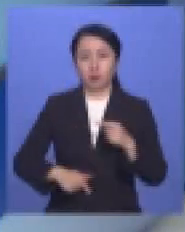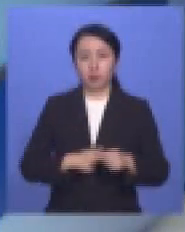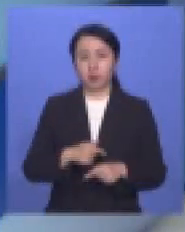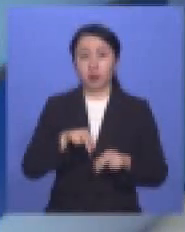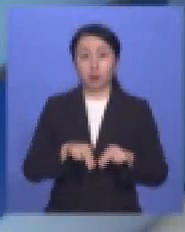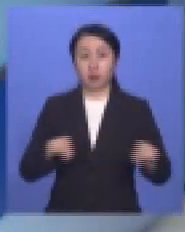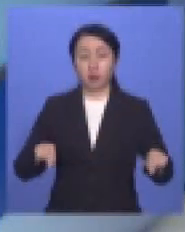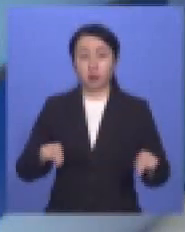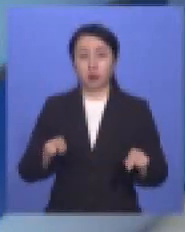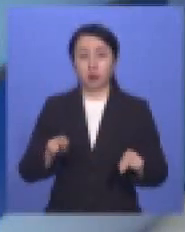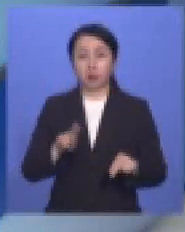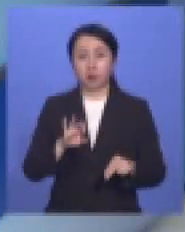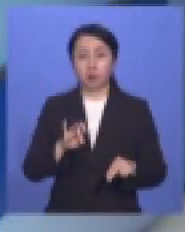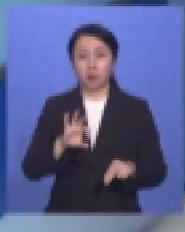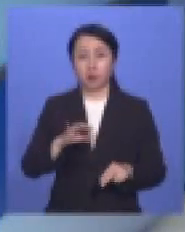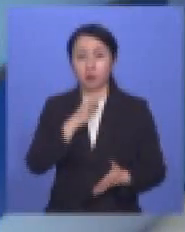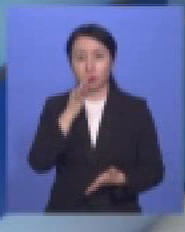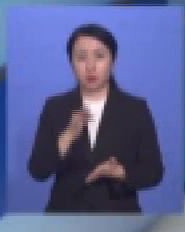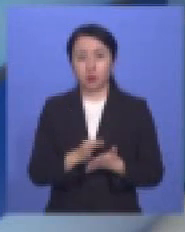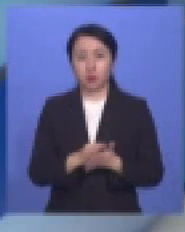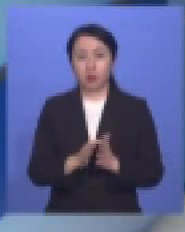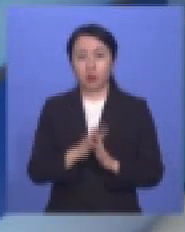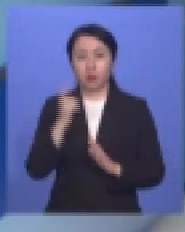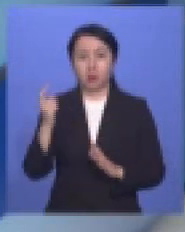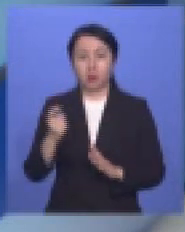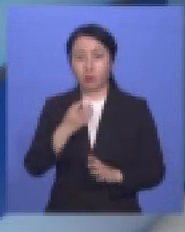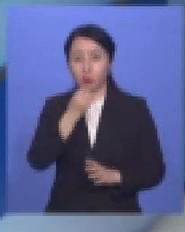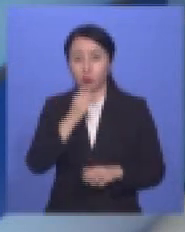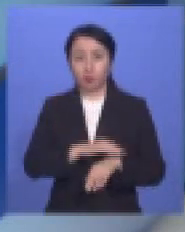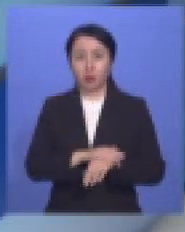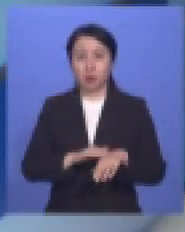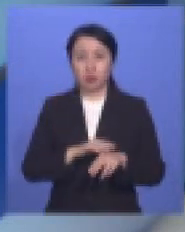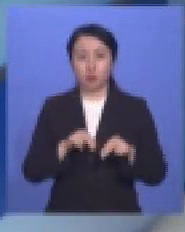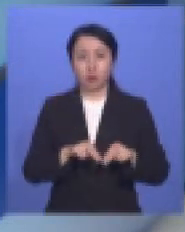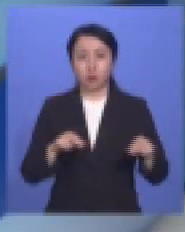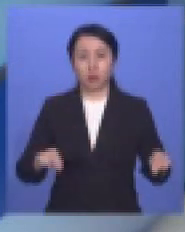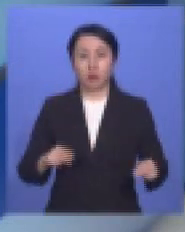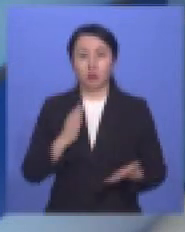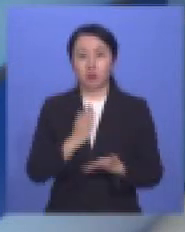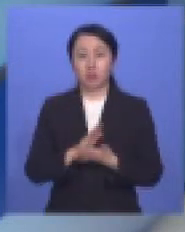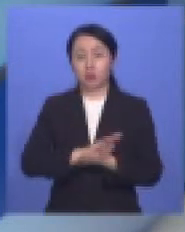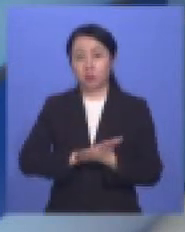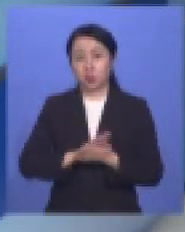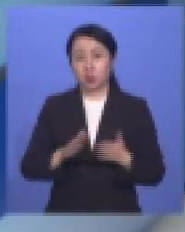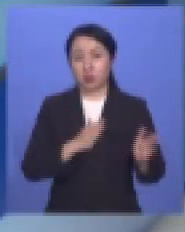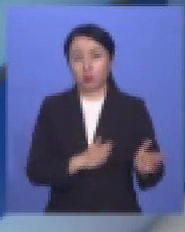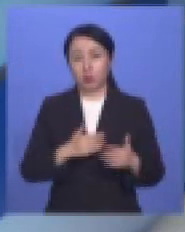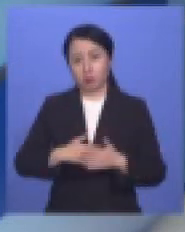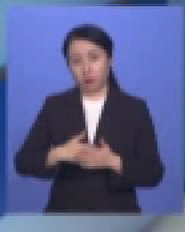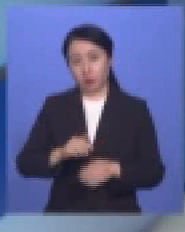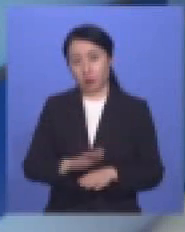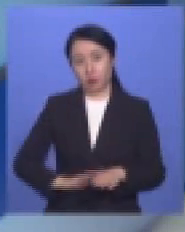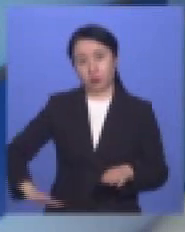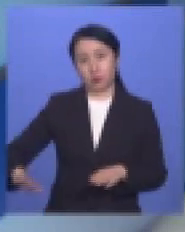предпринимательница из Петропавловска демонстрирует социальную ответственность. Владелица продуктового магазина из Петропавловска содержит в чистоте и